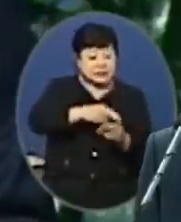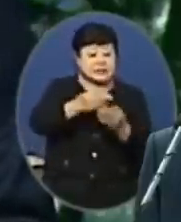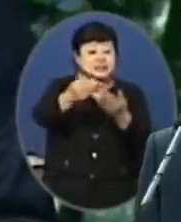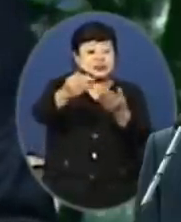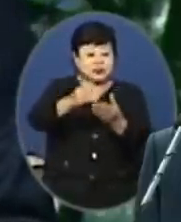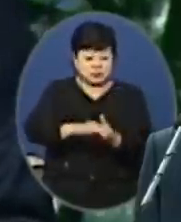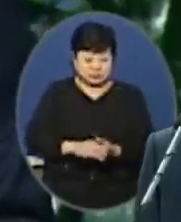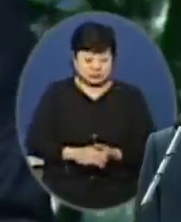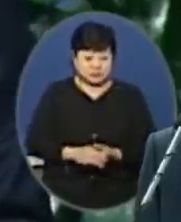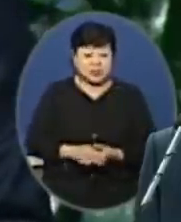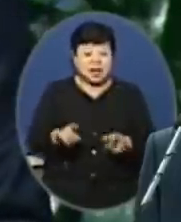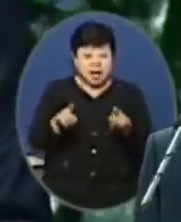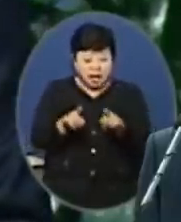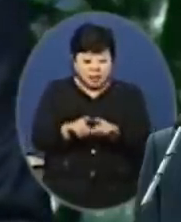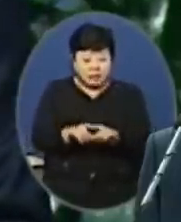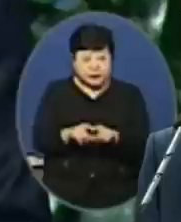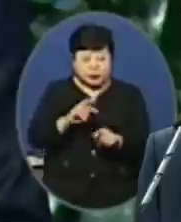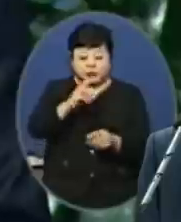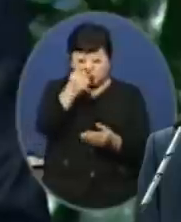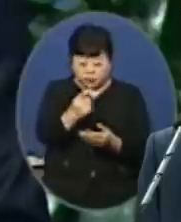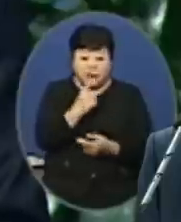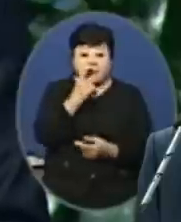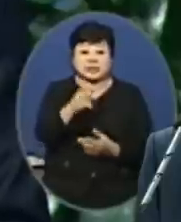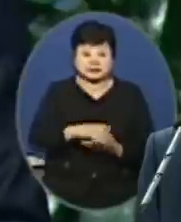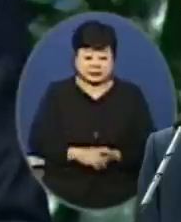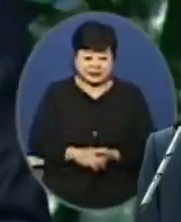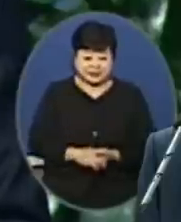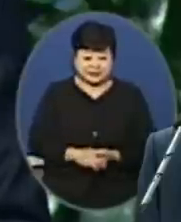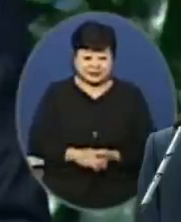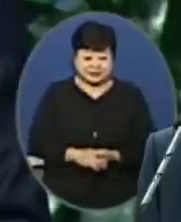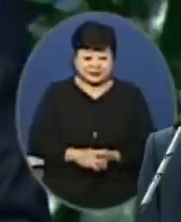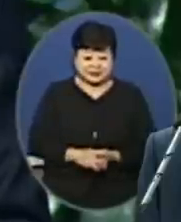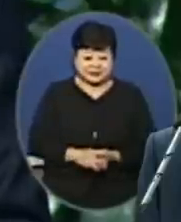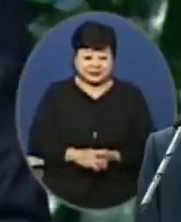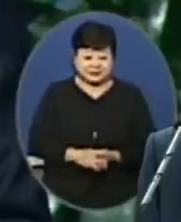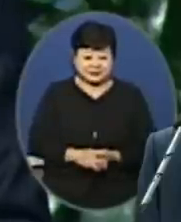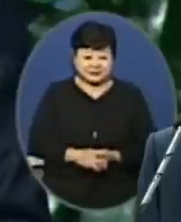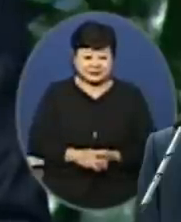드리고 함께 돌아올 것이다.